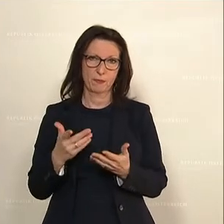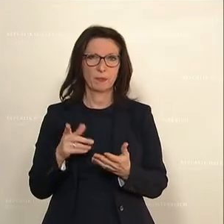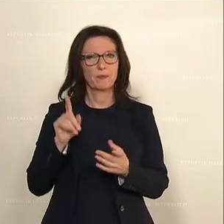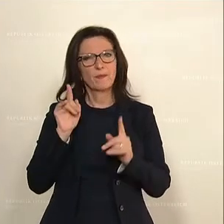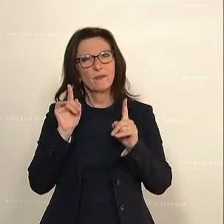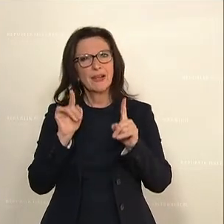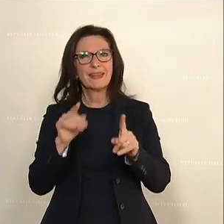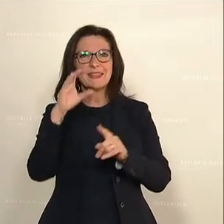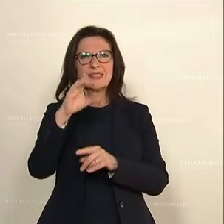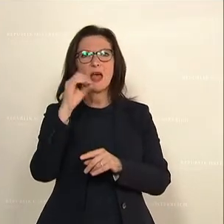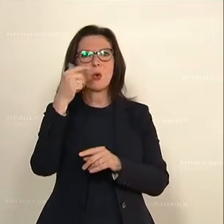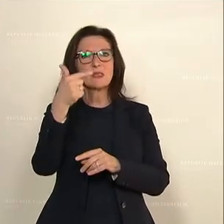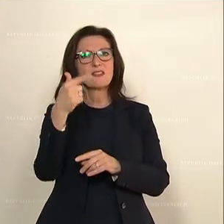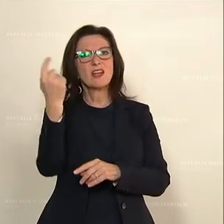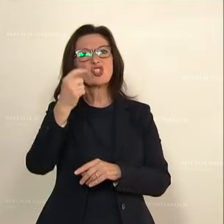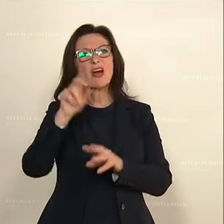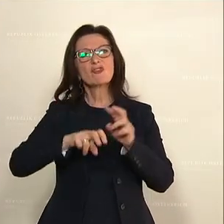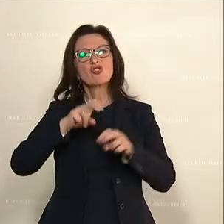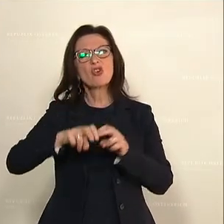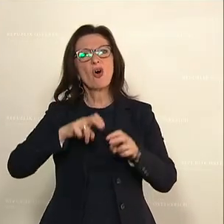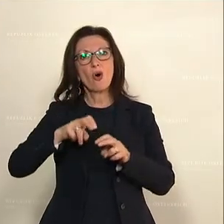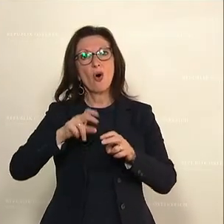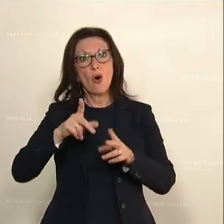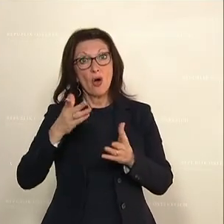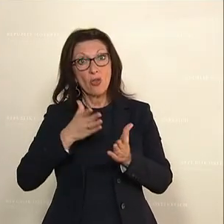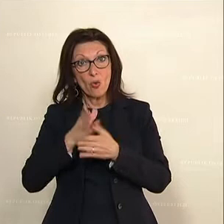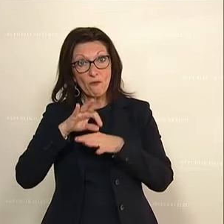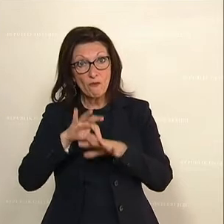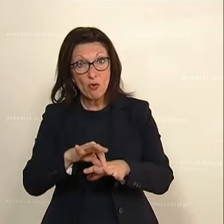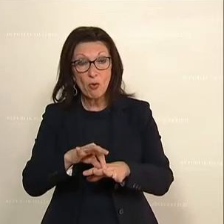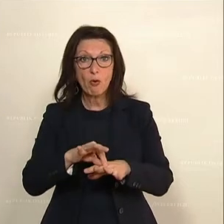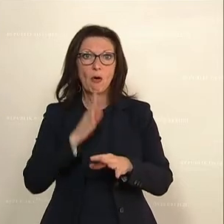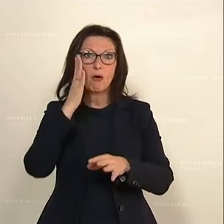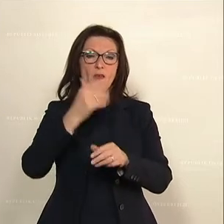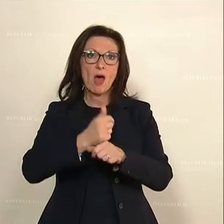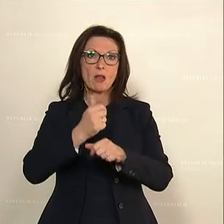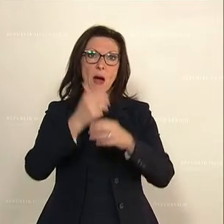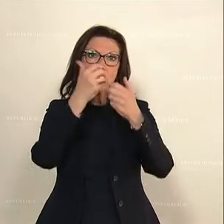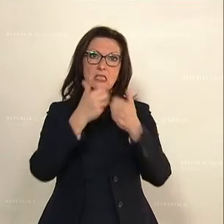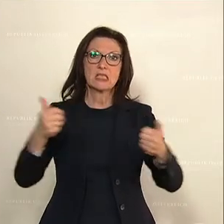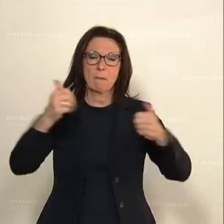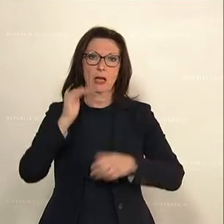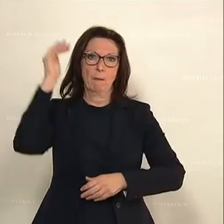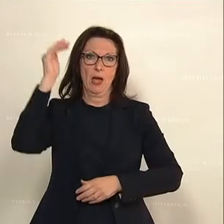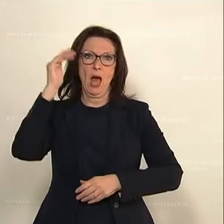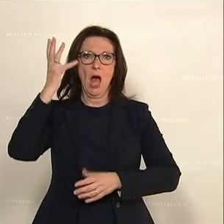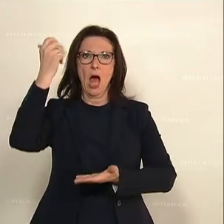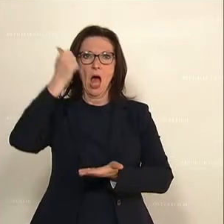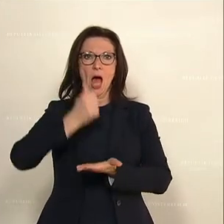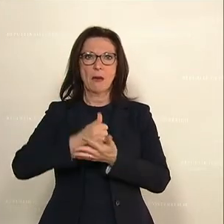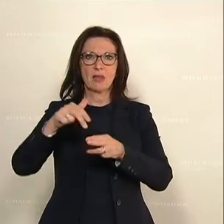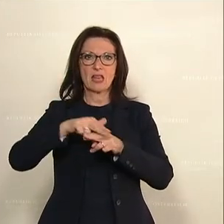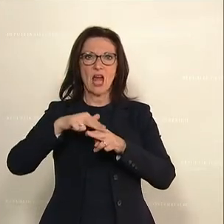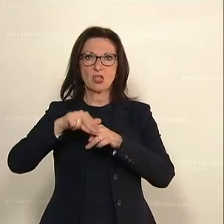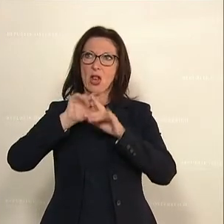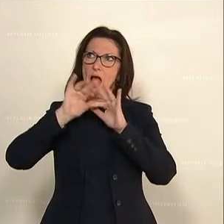dieser CO2-Strafsteuer eine eigene Behörde, das Amt für den nationalen